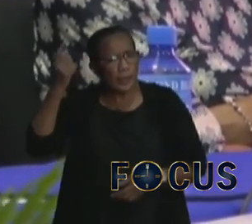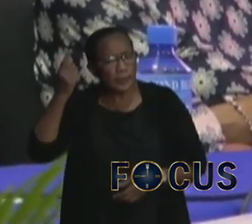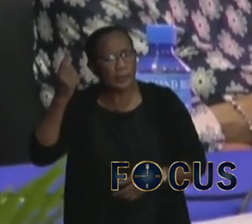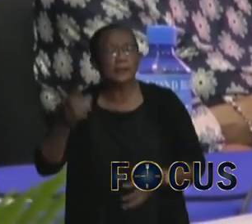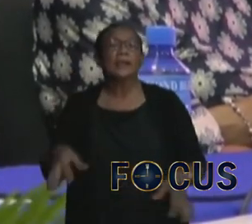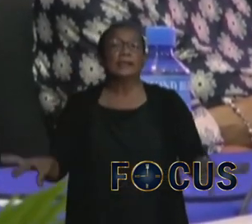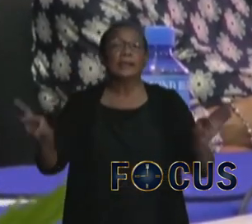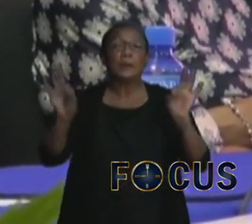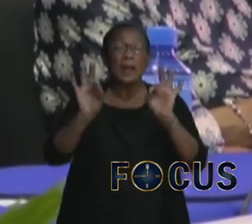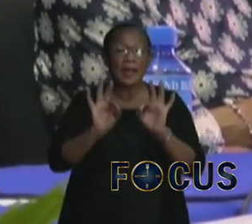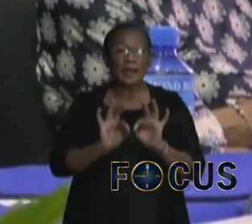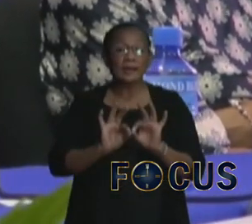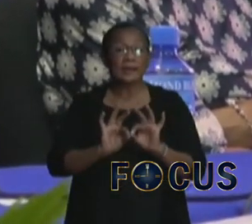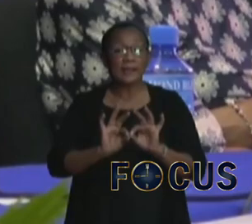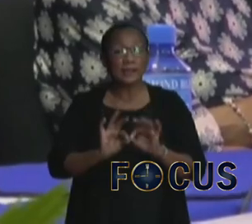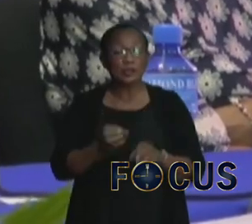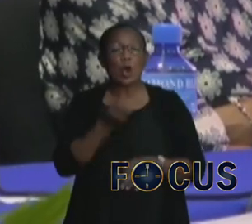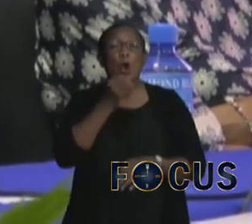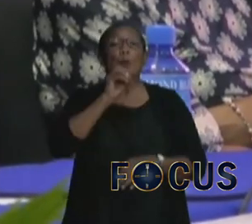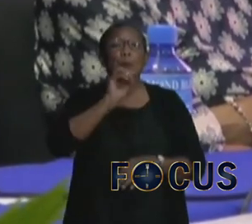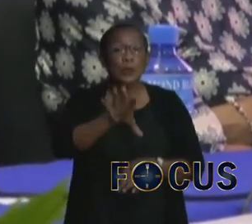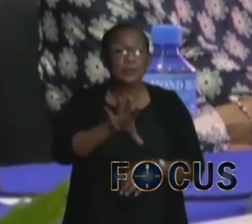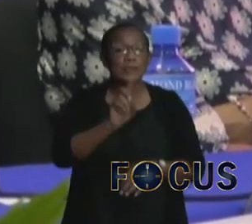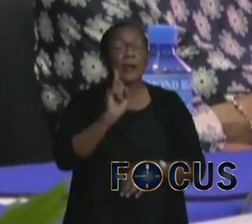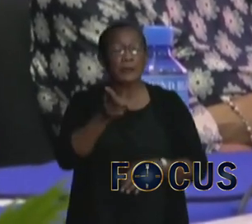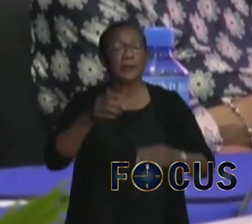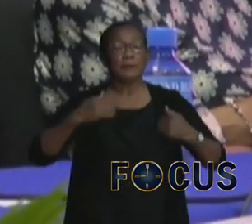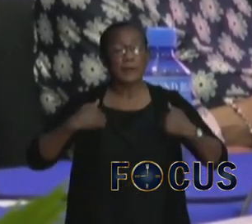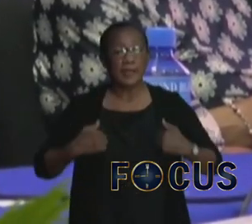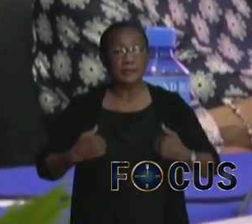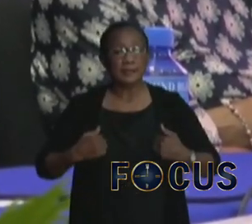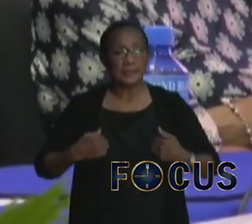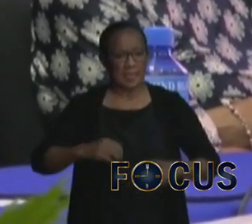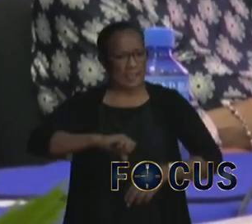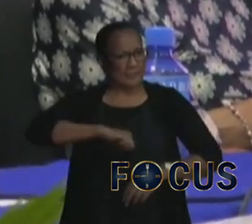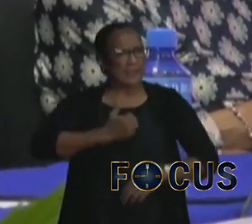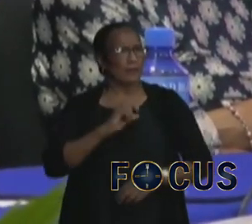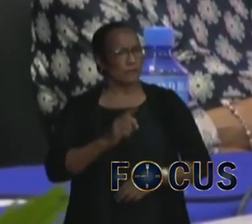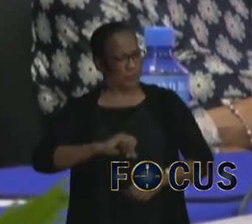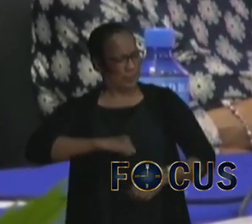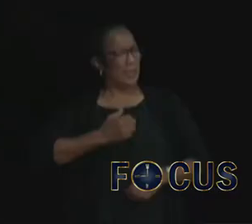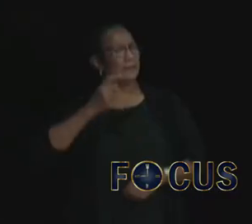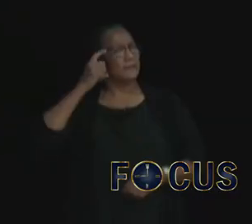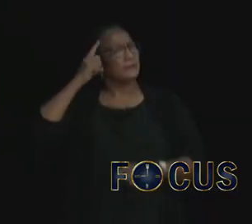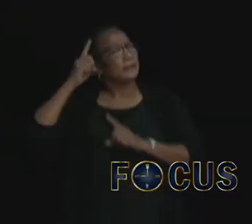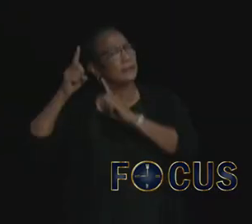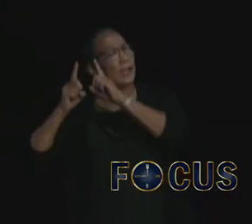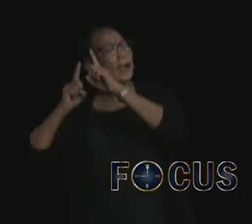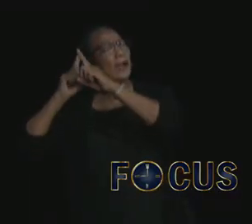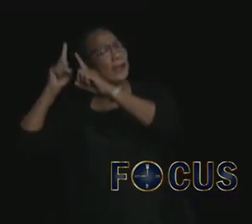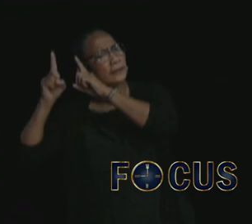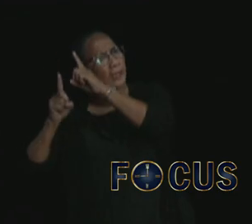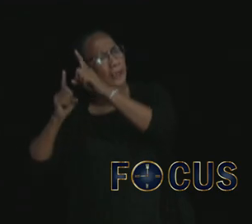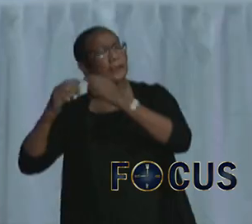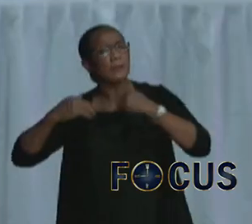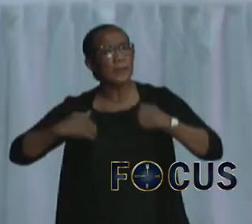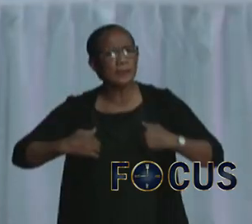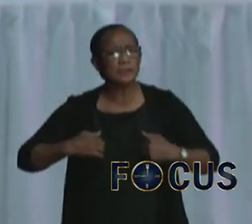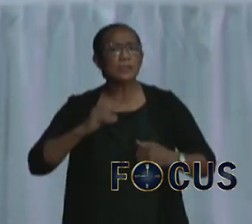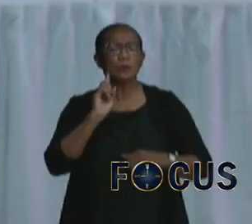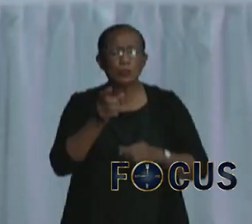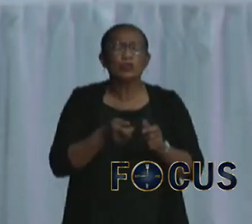belangrijkste boodschap is dat mensen zelf nadenken. En dat mensen zelf ervoor zorgen dat